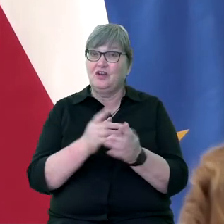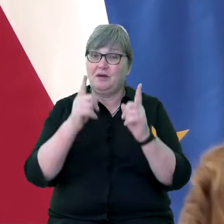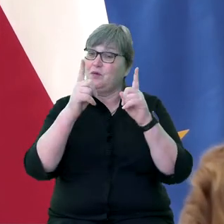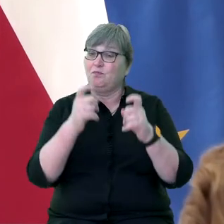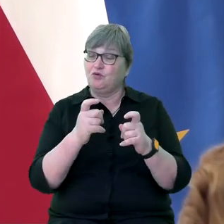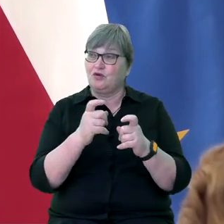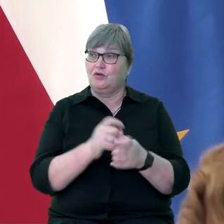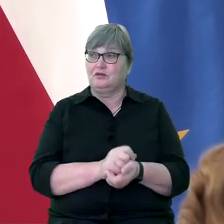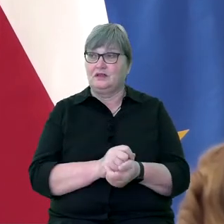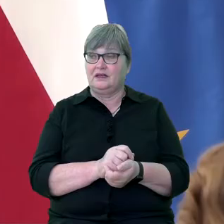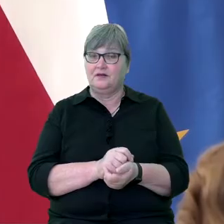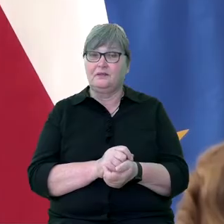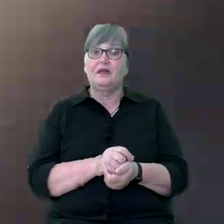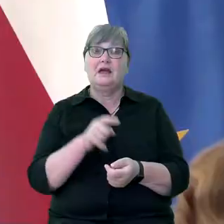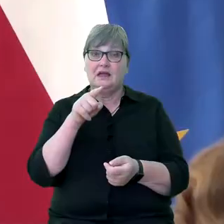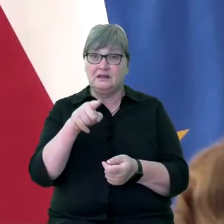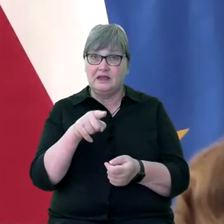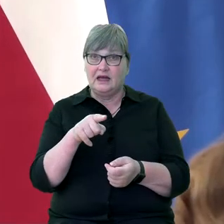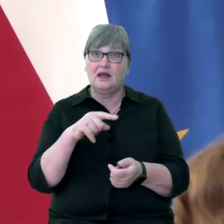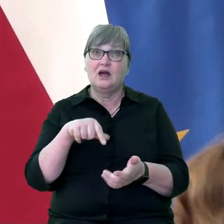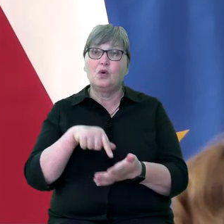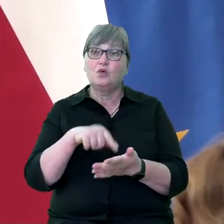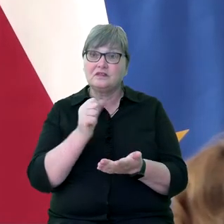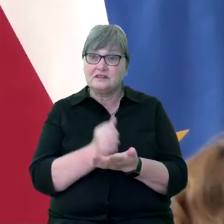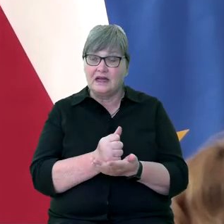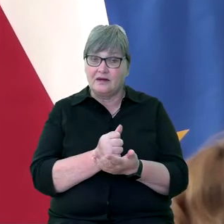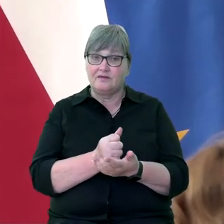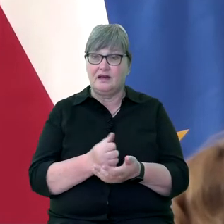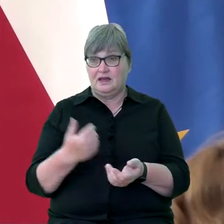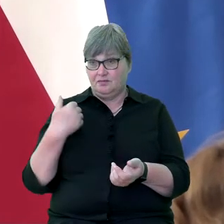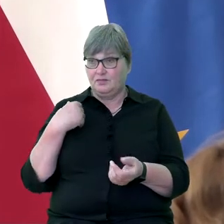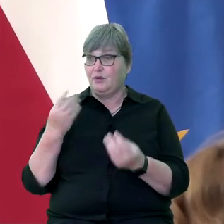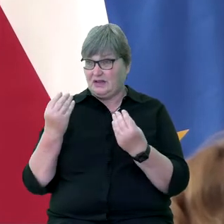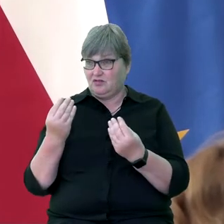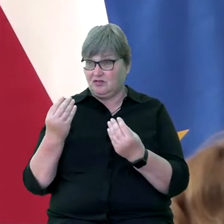Czy ta ustawa była doskonała?